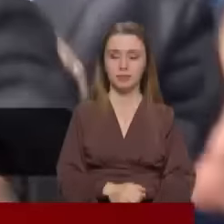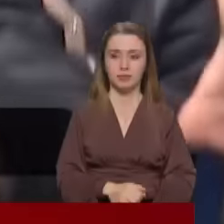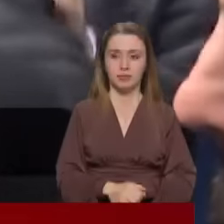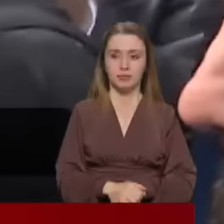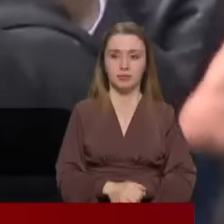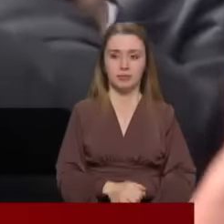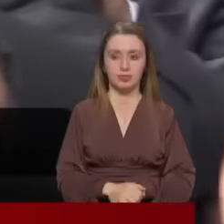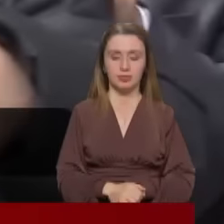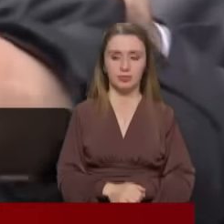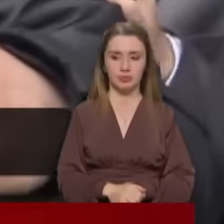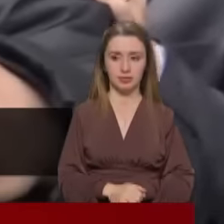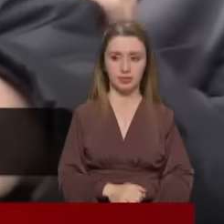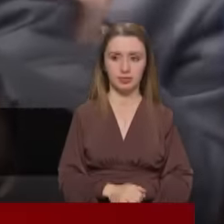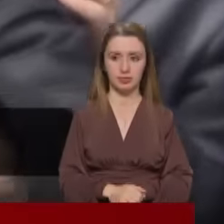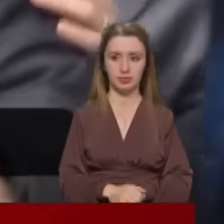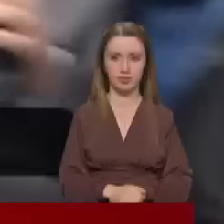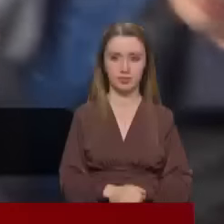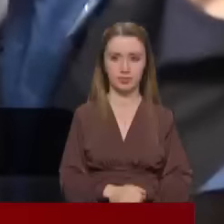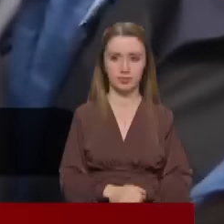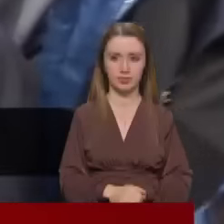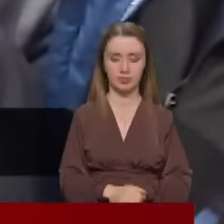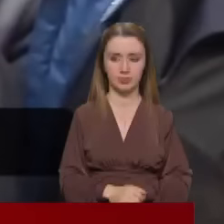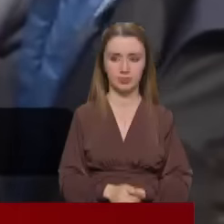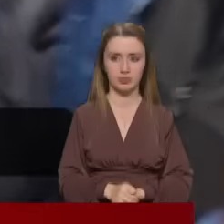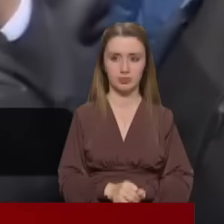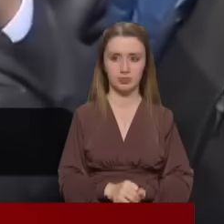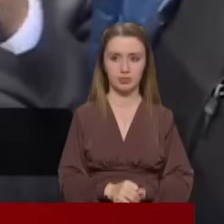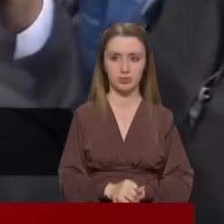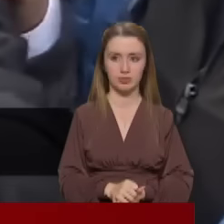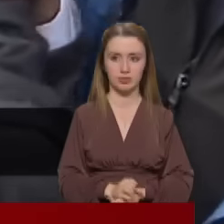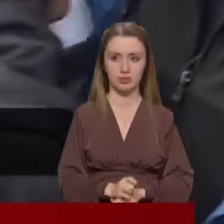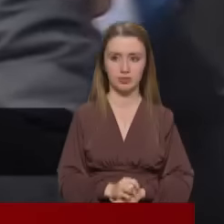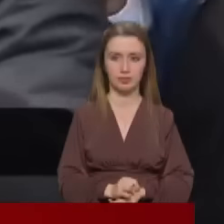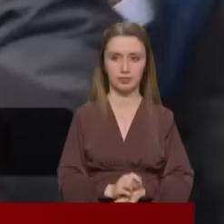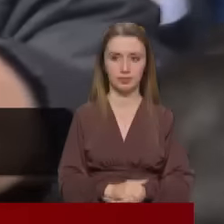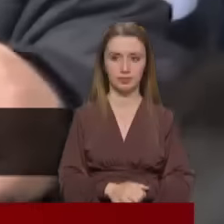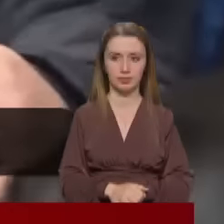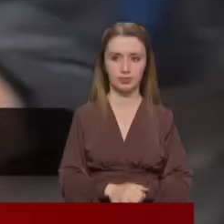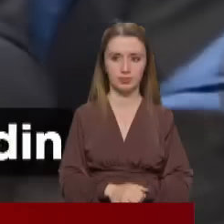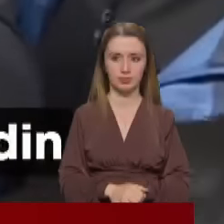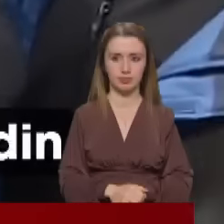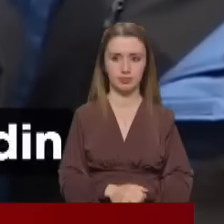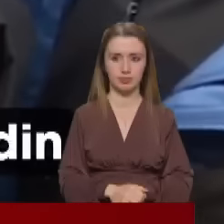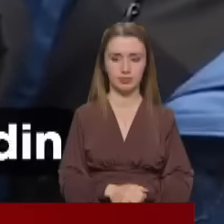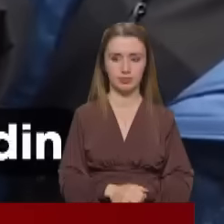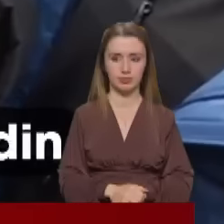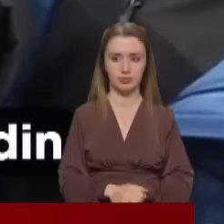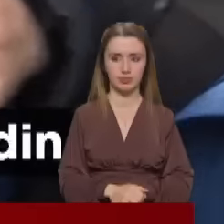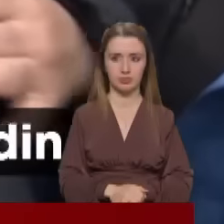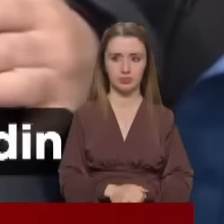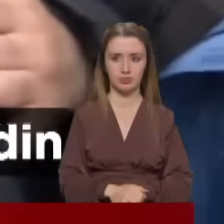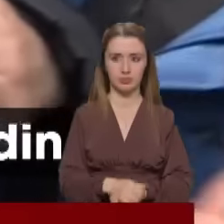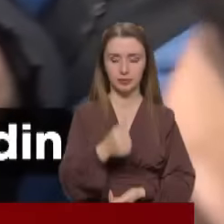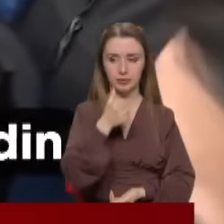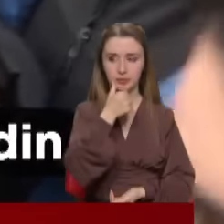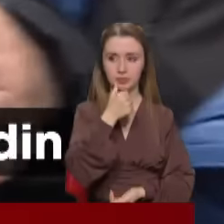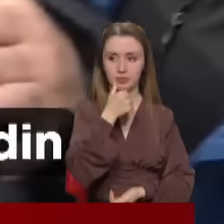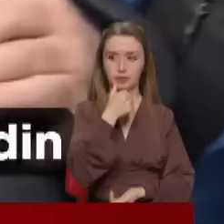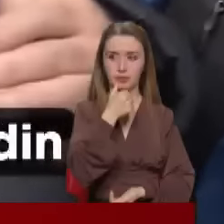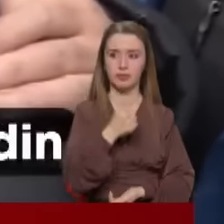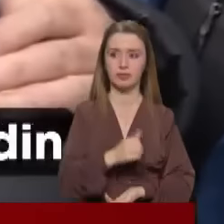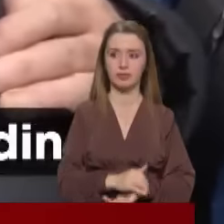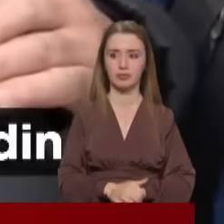söyleyeceğim. Başkanım Allah yardımcılığım arkamda. Hiçbir başkan dibimize kadar gelmedi. Yanımıza gelmedi ama sen